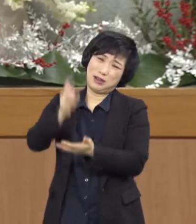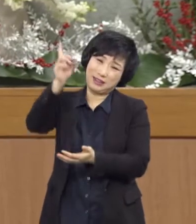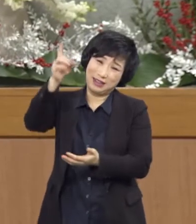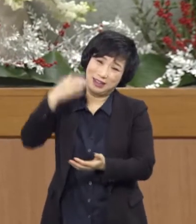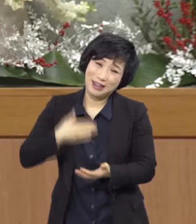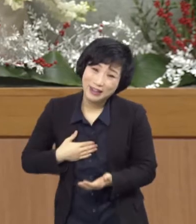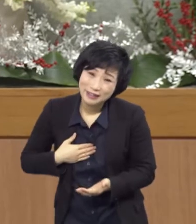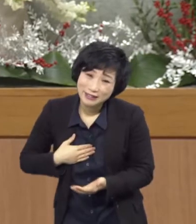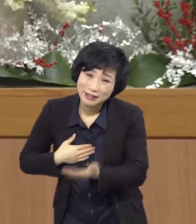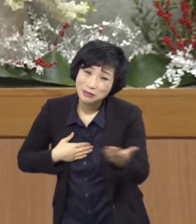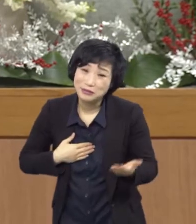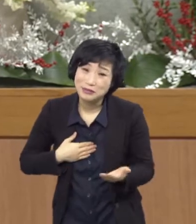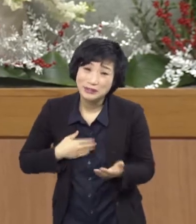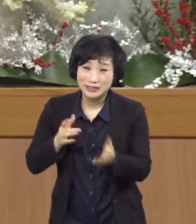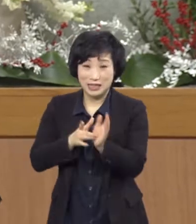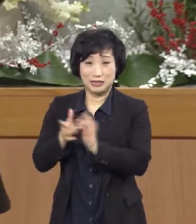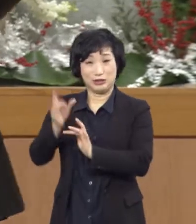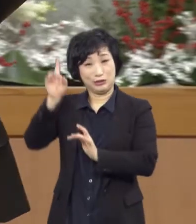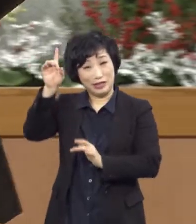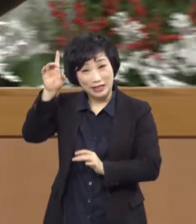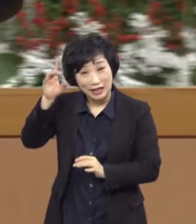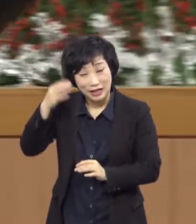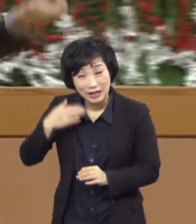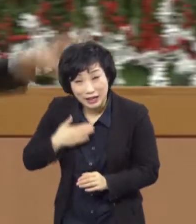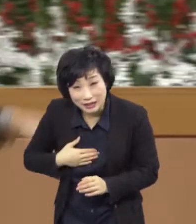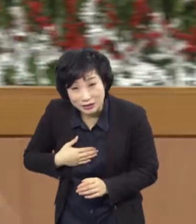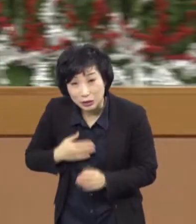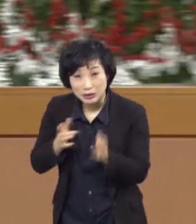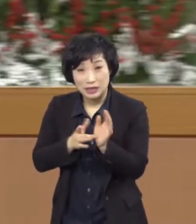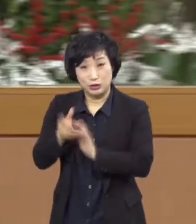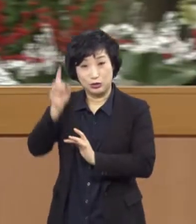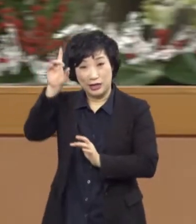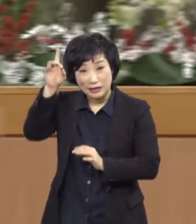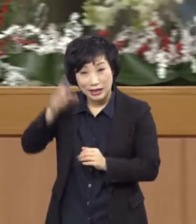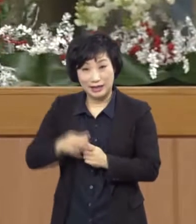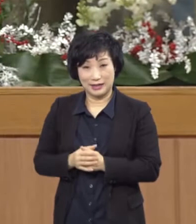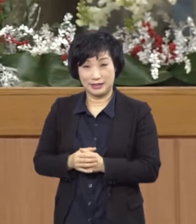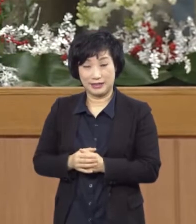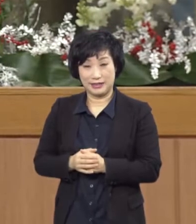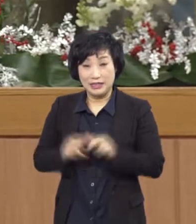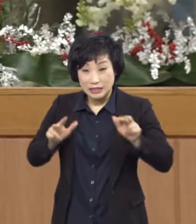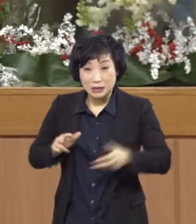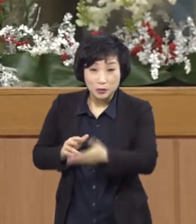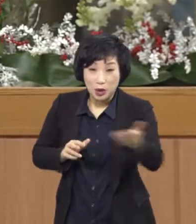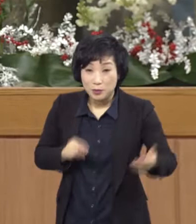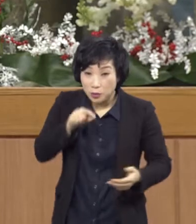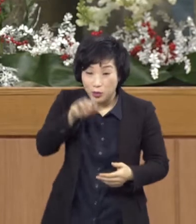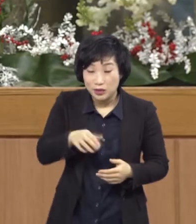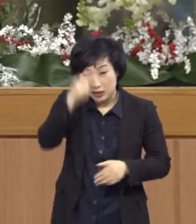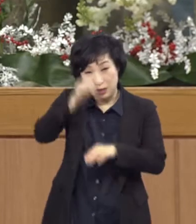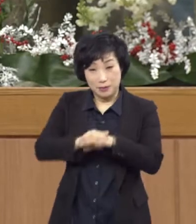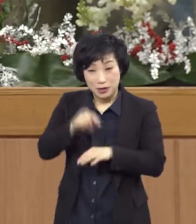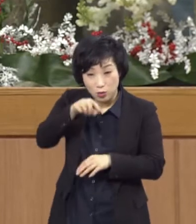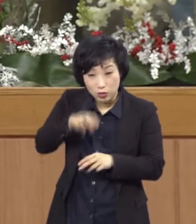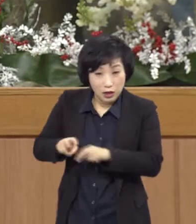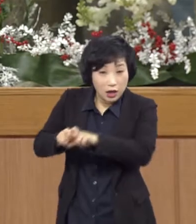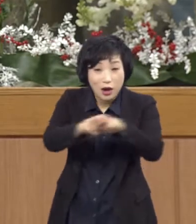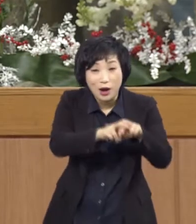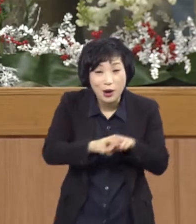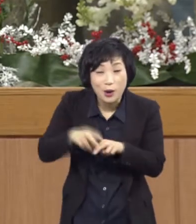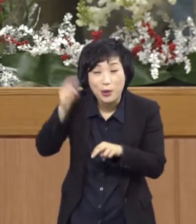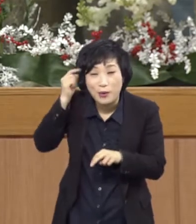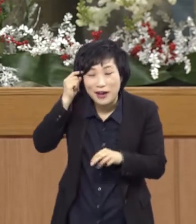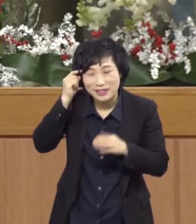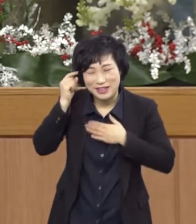누가 있어? 예수. 예수. 지금 여러분이 여기 와 있다는 것은 내 평생